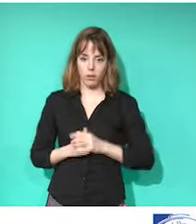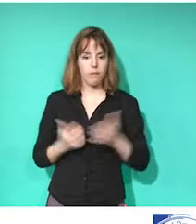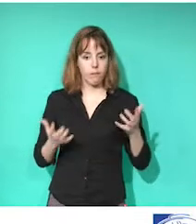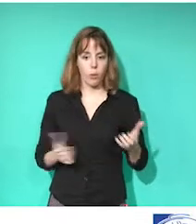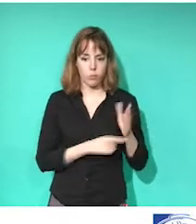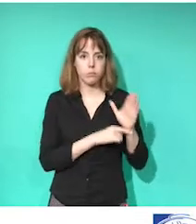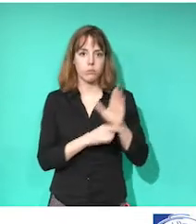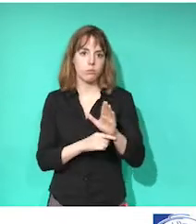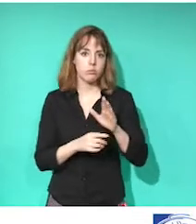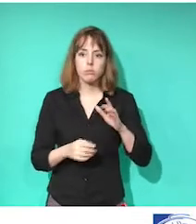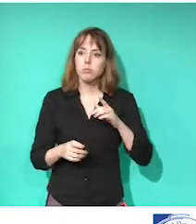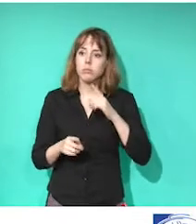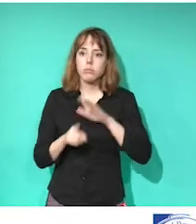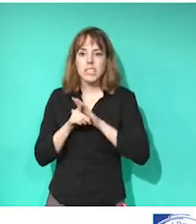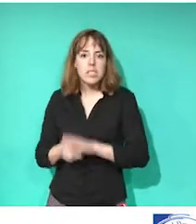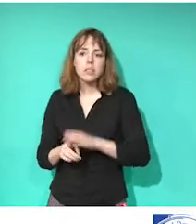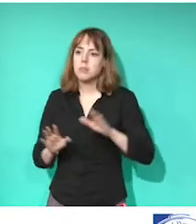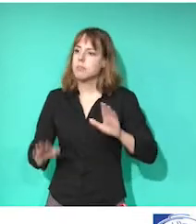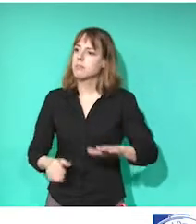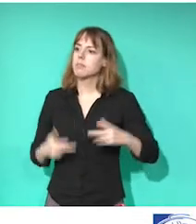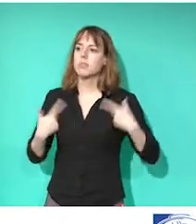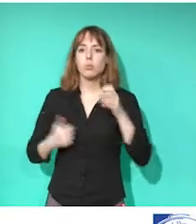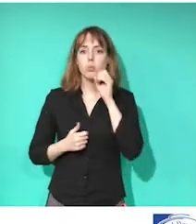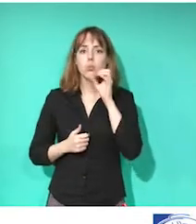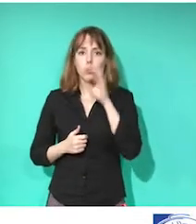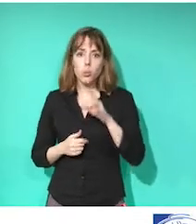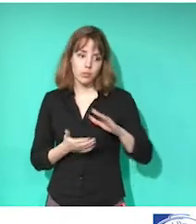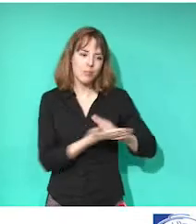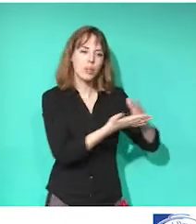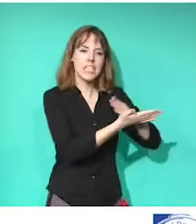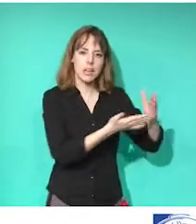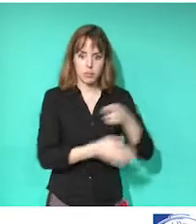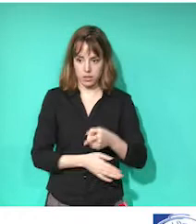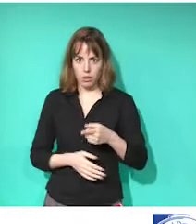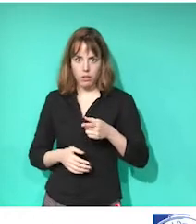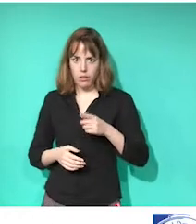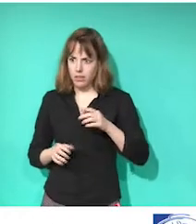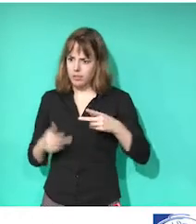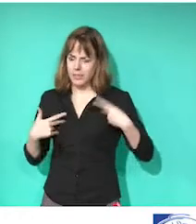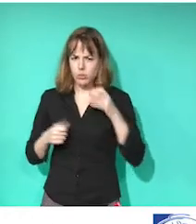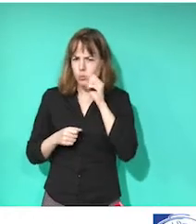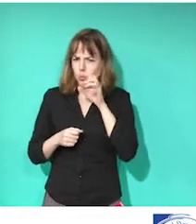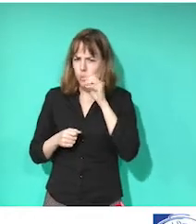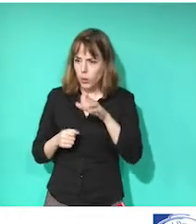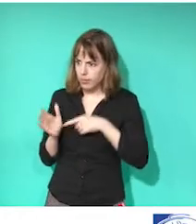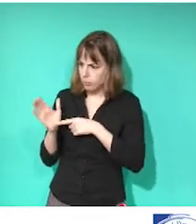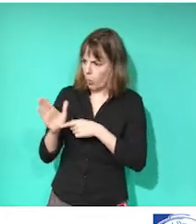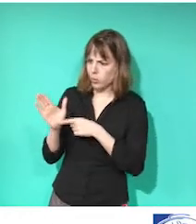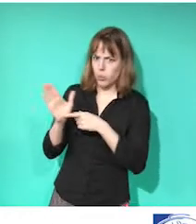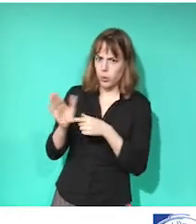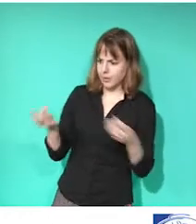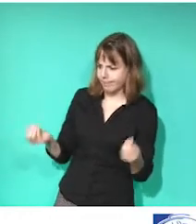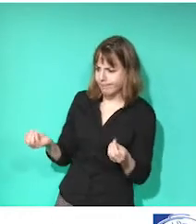mais aussi le sexisme ordinaire. Et on sait bien que le sexisme ordinaire, c'est quelque chose d'extraordinairement difficile à mettre en avant, puisque